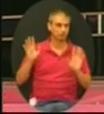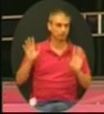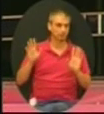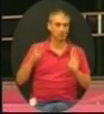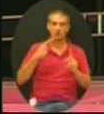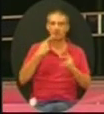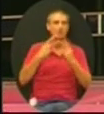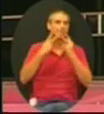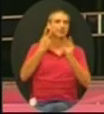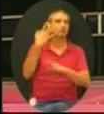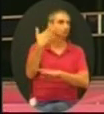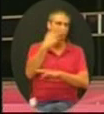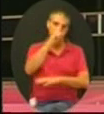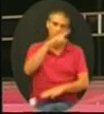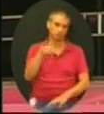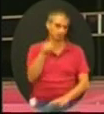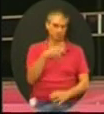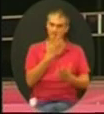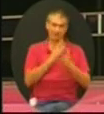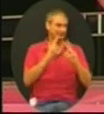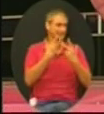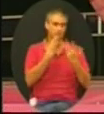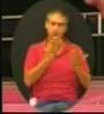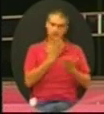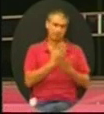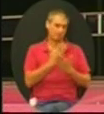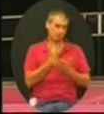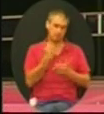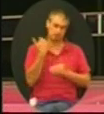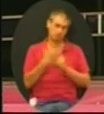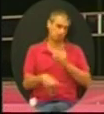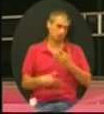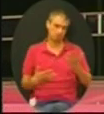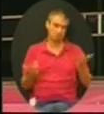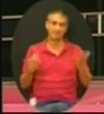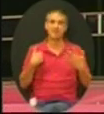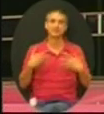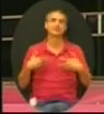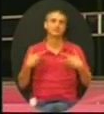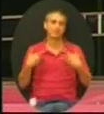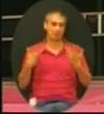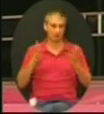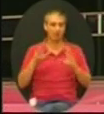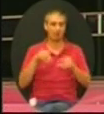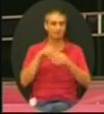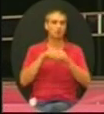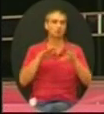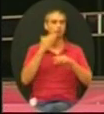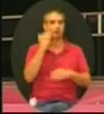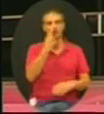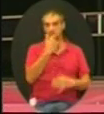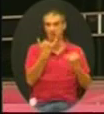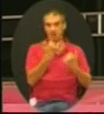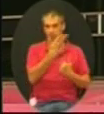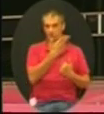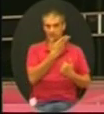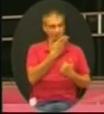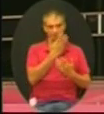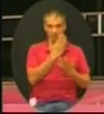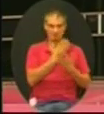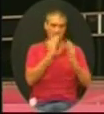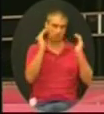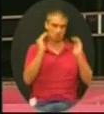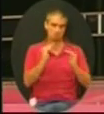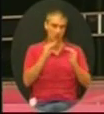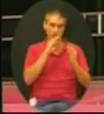את פתרון שתי המדינות. לדעתי בציבור הישראלי זה ירד. אני שמחה שגם בממשל האמריקאי הנוכחי זה כבר